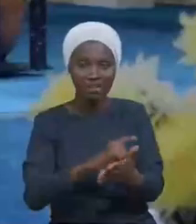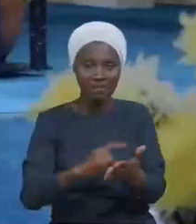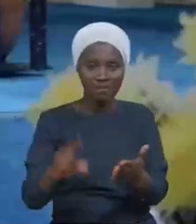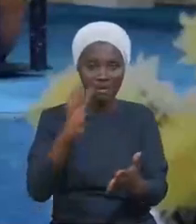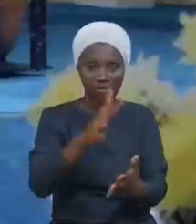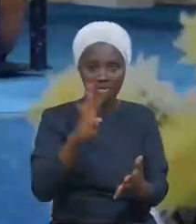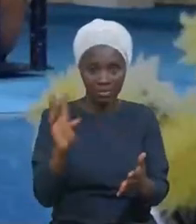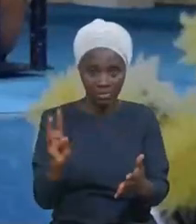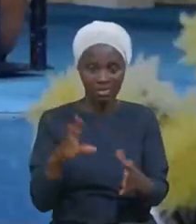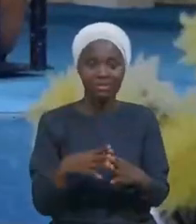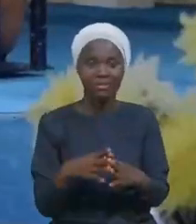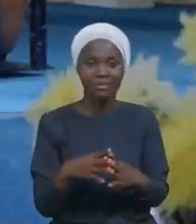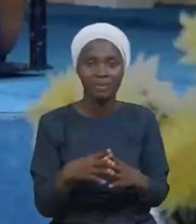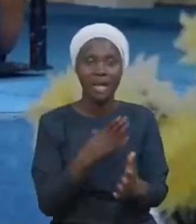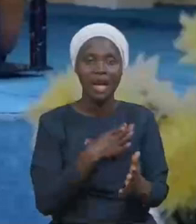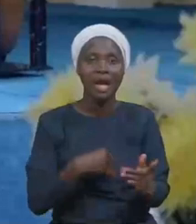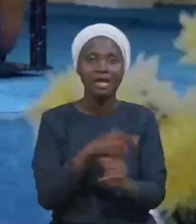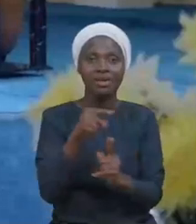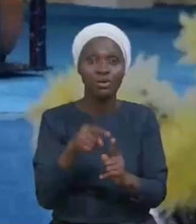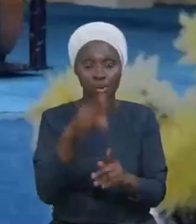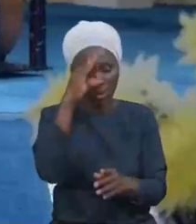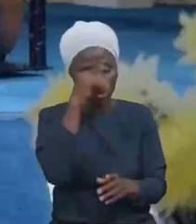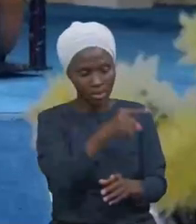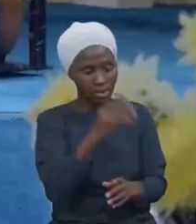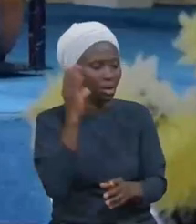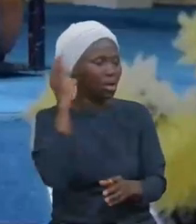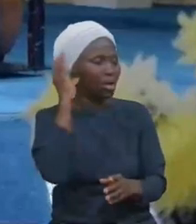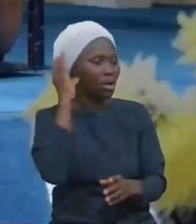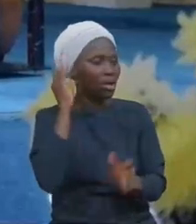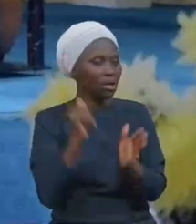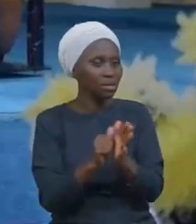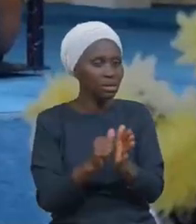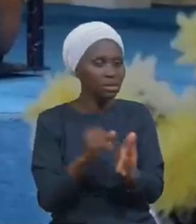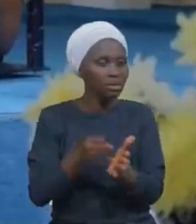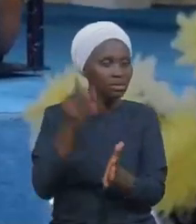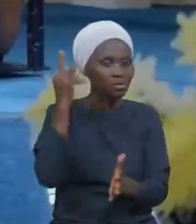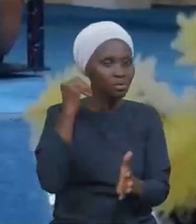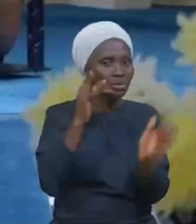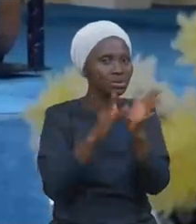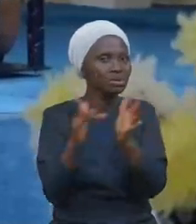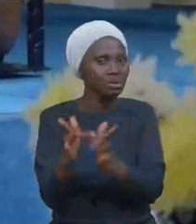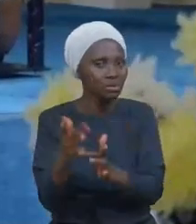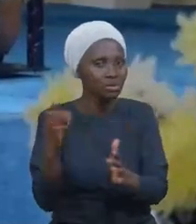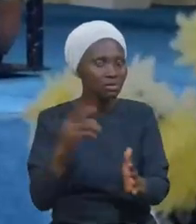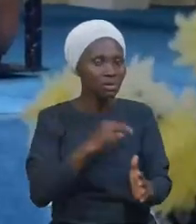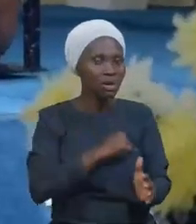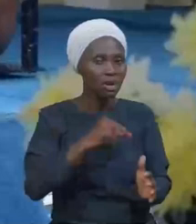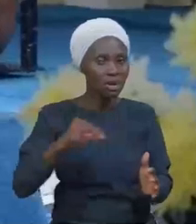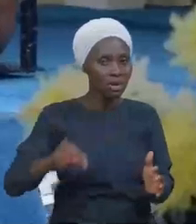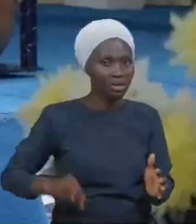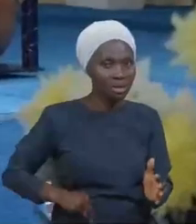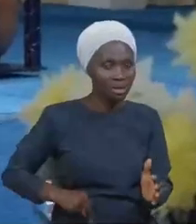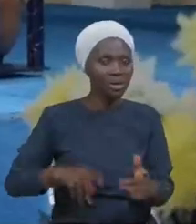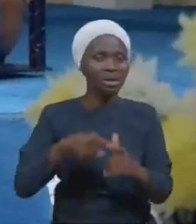verset 47, il entendit que c'était Jésus de Nazareth et on nous